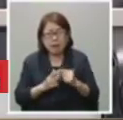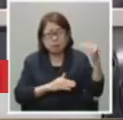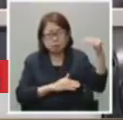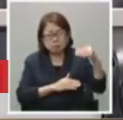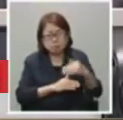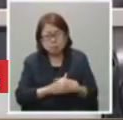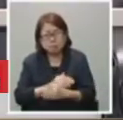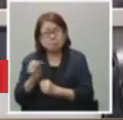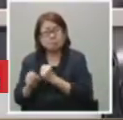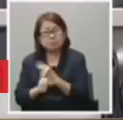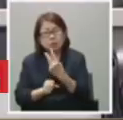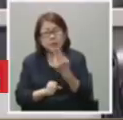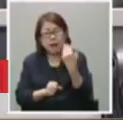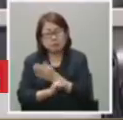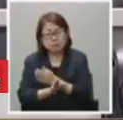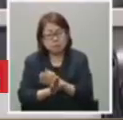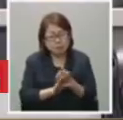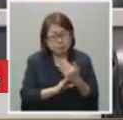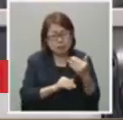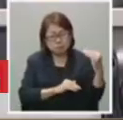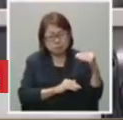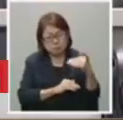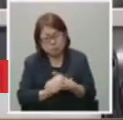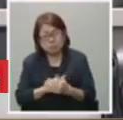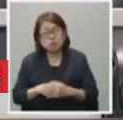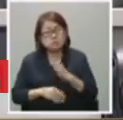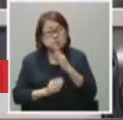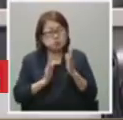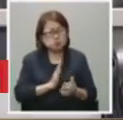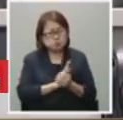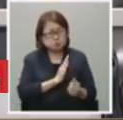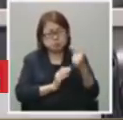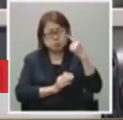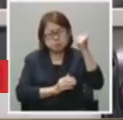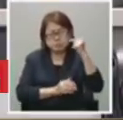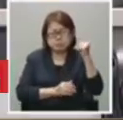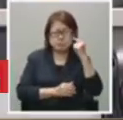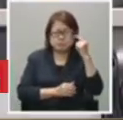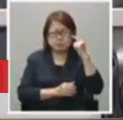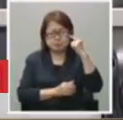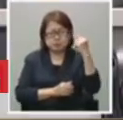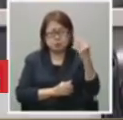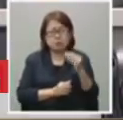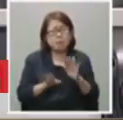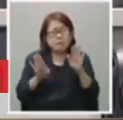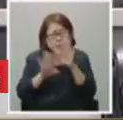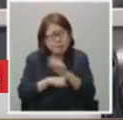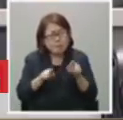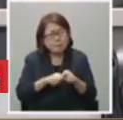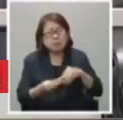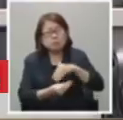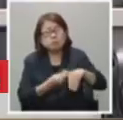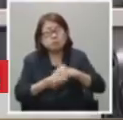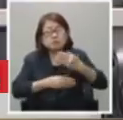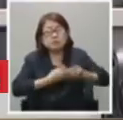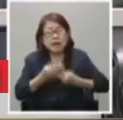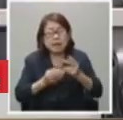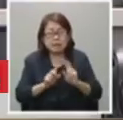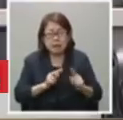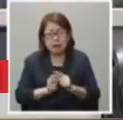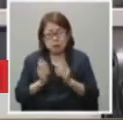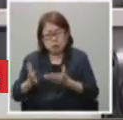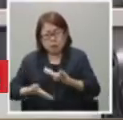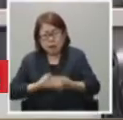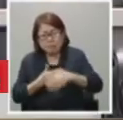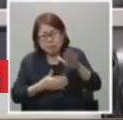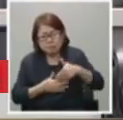าเนี่ยถ้าคนเก่งจริงนะครับเขาจะต้องตั้งสมมติฐานไว้เหมือนเราทำธุรกิจแหละครับถ้าลูกค้าหายไปกี่เปอร์เซ็นต์เท่านี้